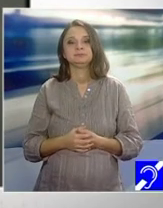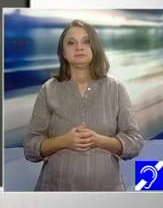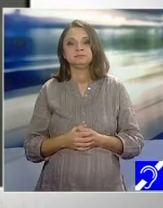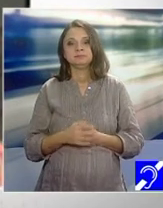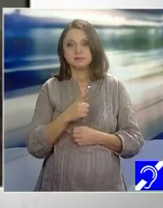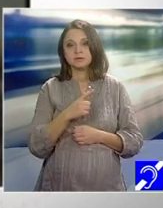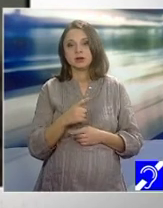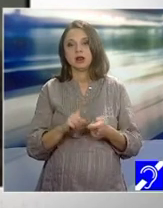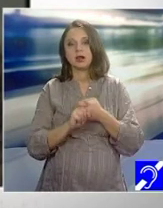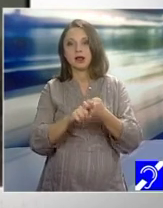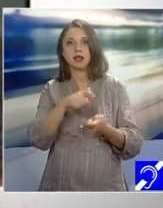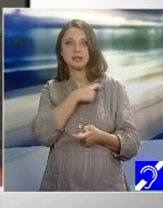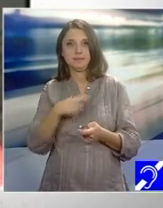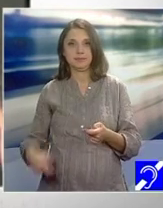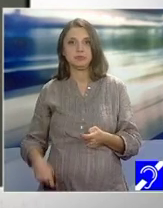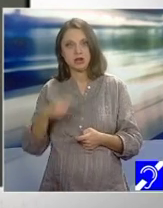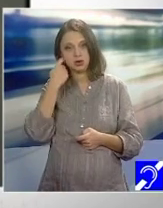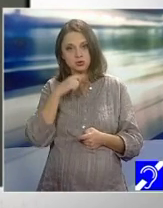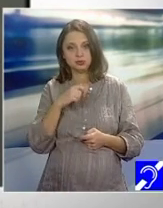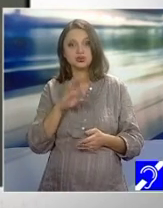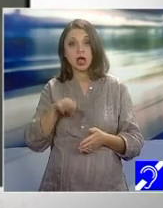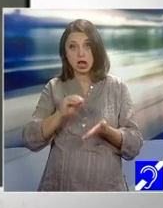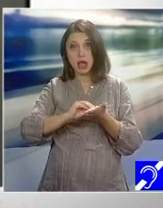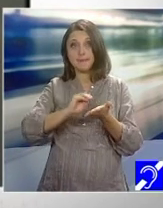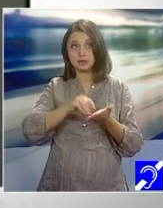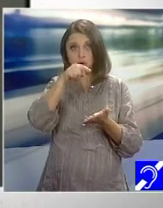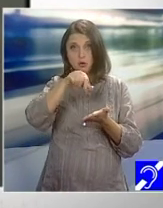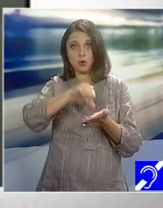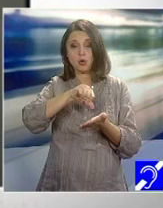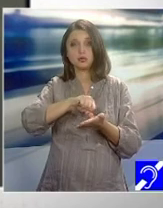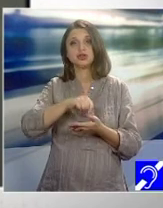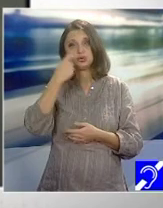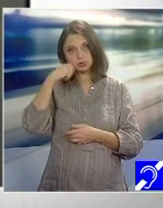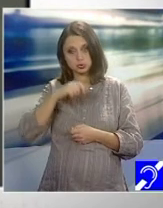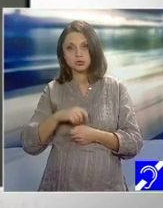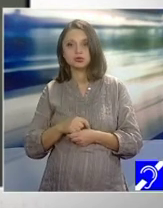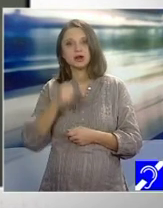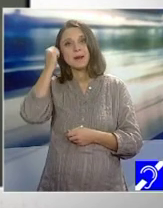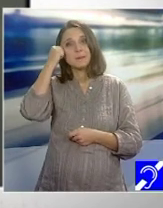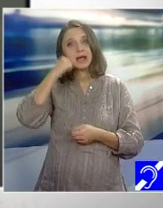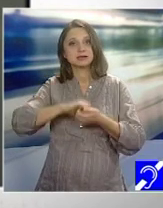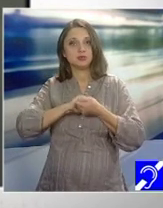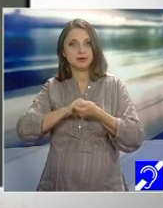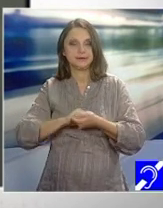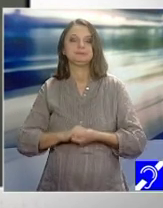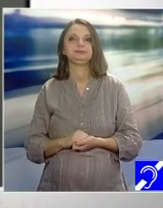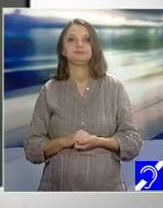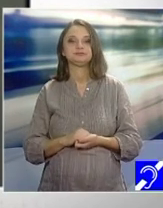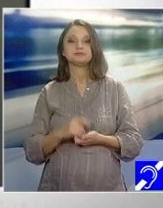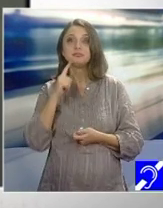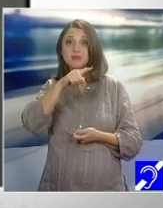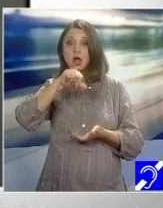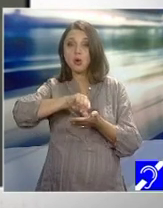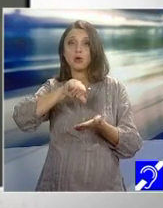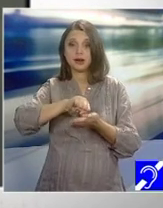auspiciile primăriei Cluj-Napoca și care are un birou chiar în centrul Clujului, în Piața Unirii. Acest centru are